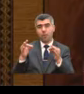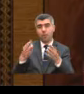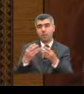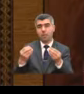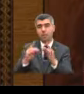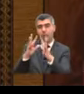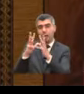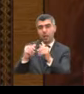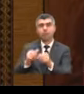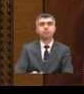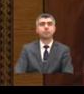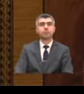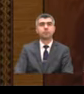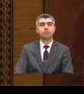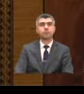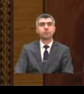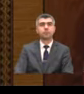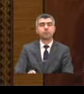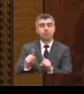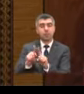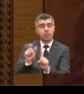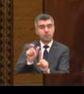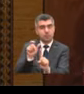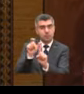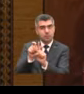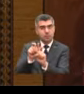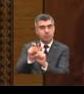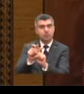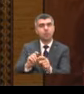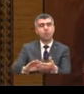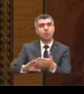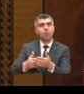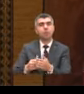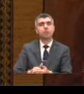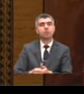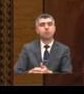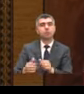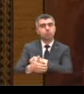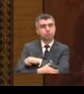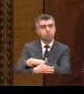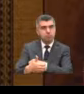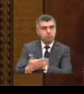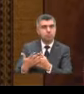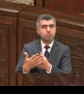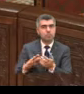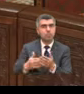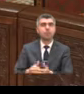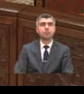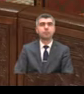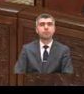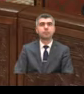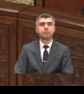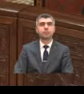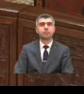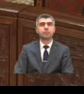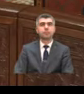الأرقام الخاصة بالعناية بهذه الفئات الهشة والمستضعفة،